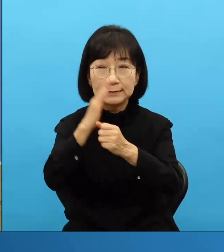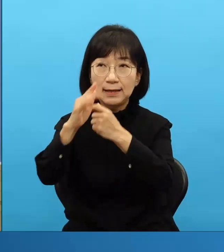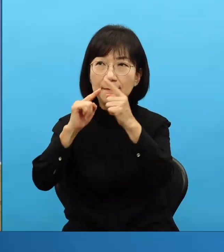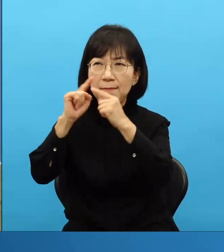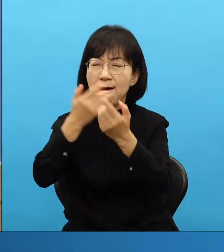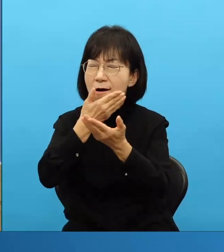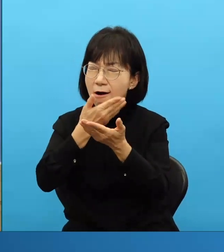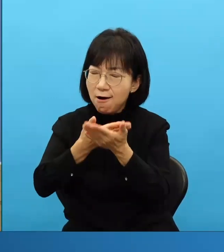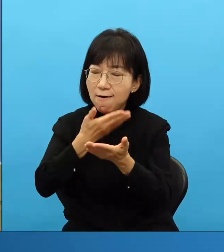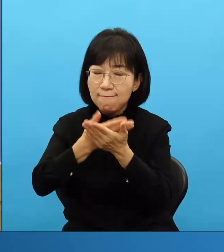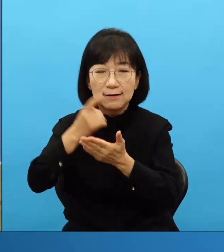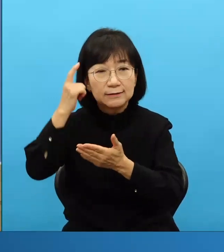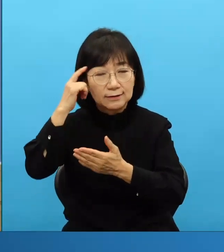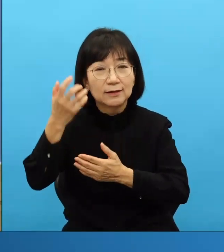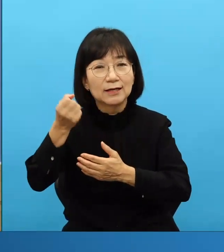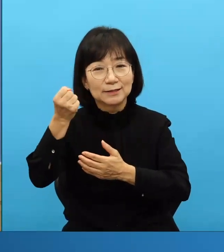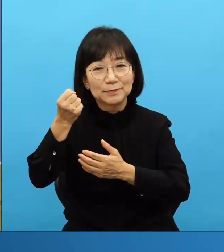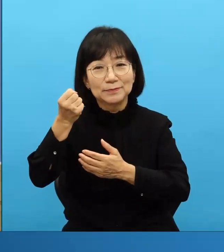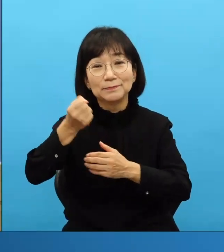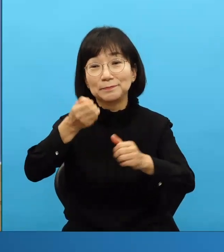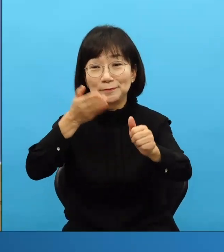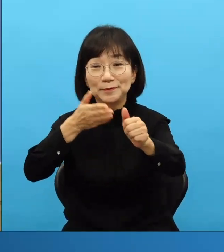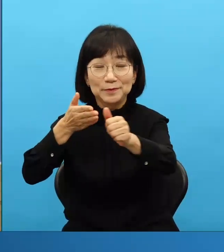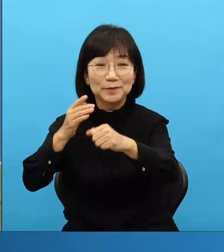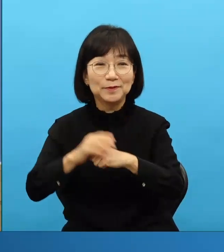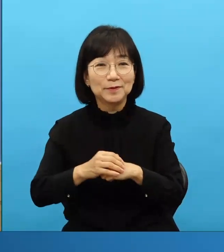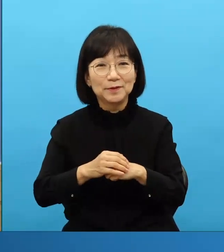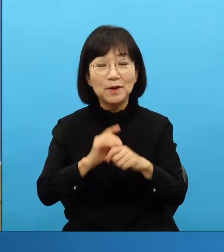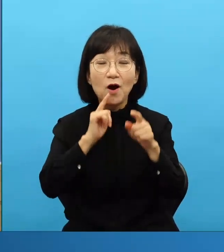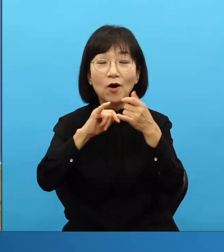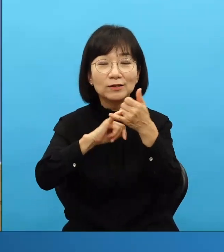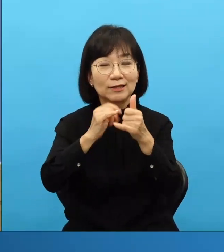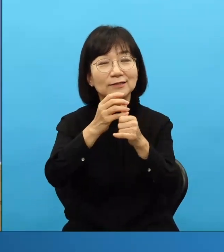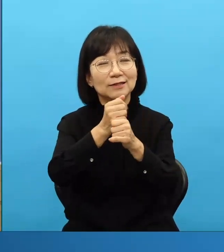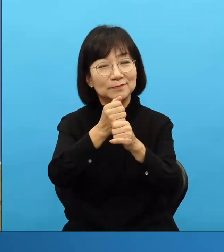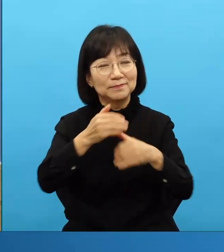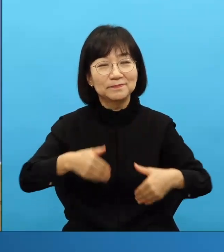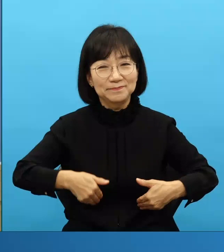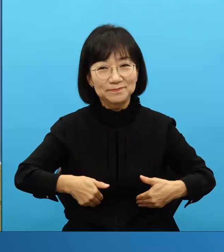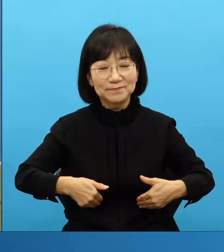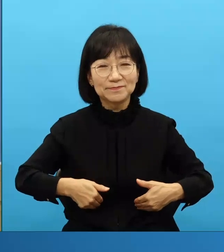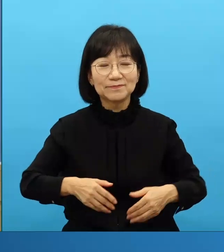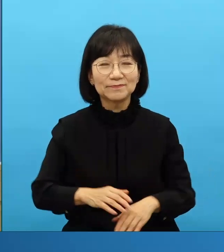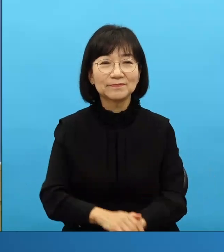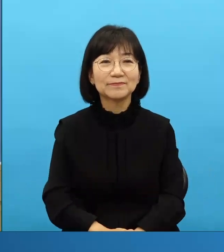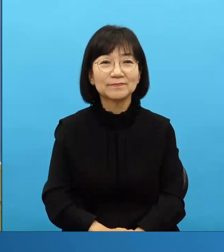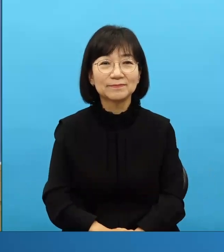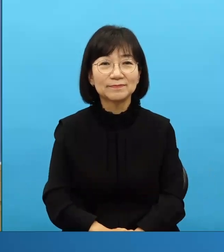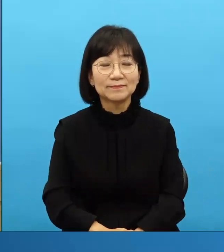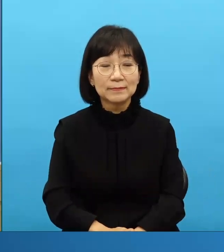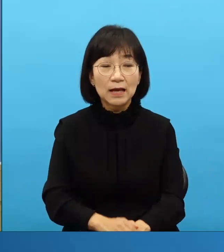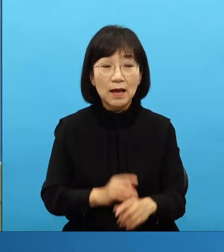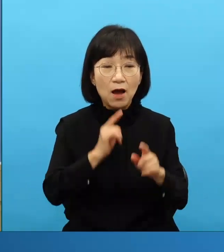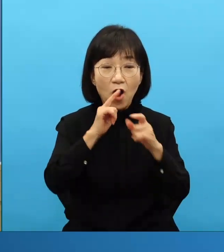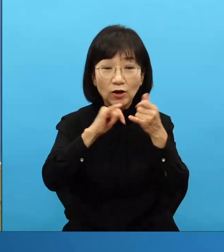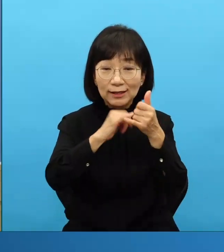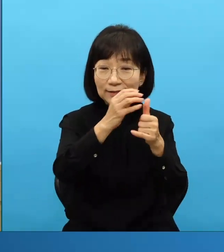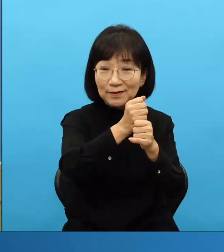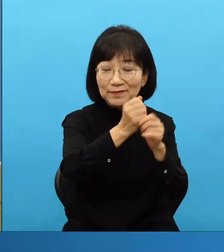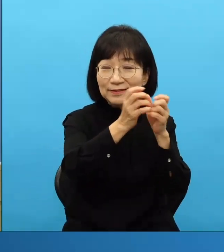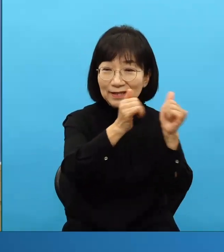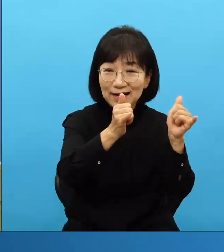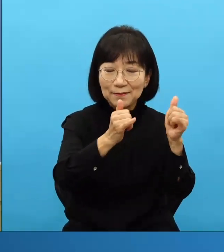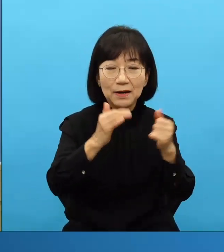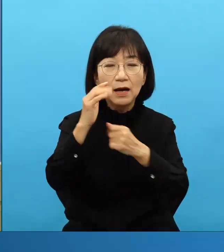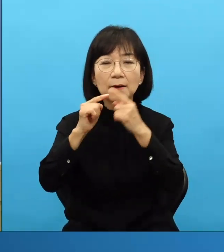value. 사람이 말씀의 언약을 잡고 가는 사람이에요. A person who holds on to that is a person who holds on to 그 God's 사람이 covenant. 말씀의 흐름을 타고 가는 That 사람이에요. is a person